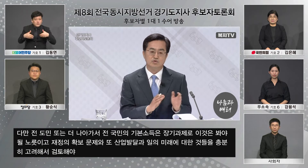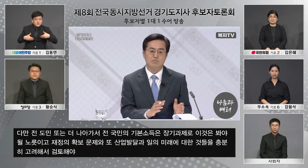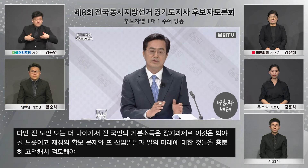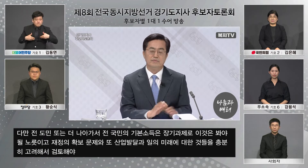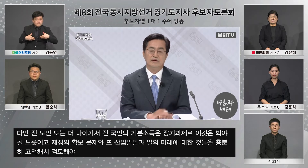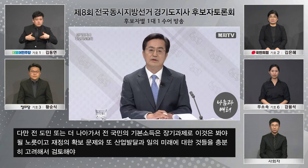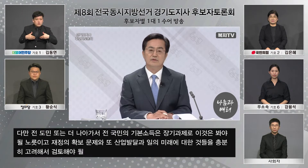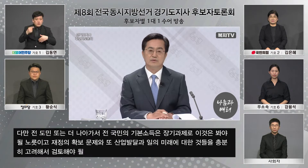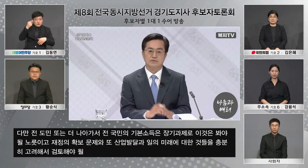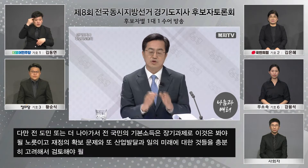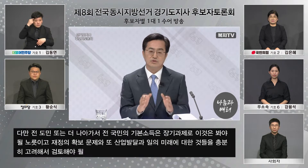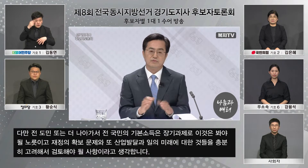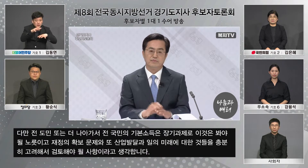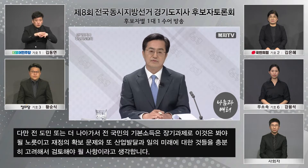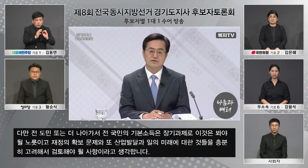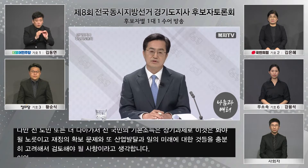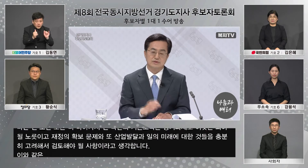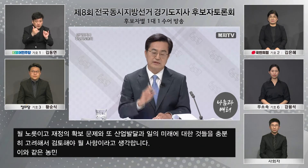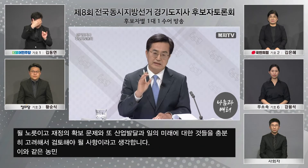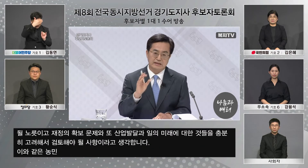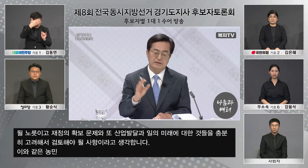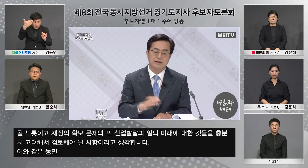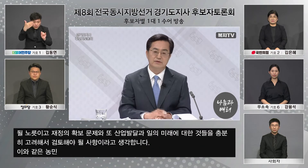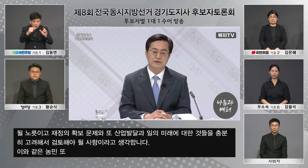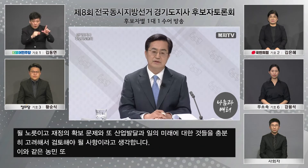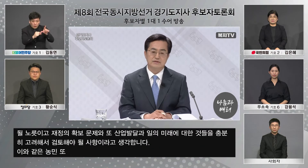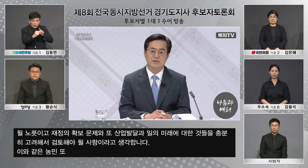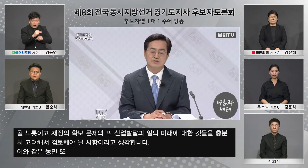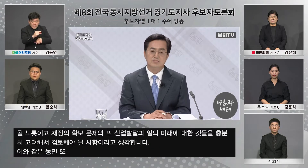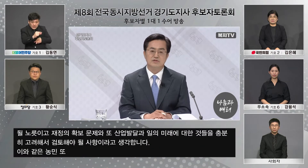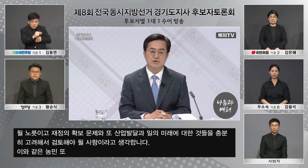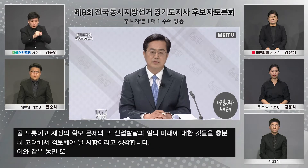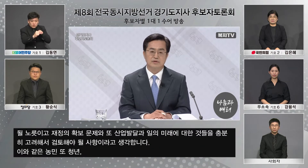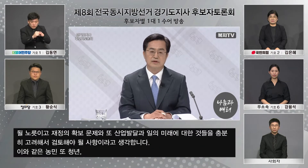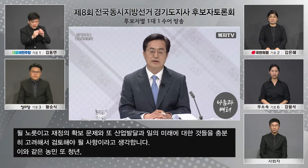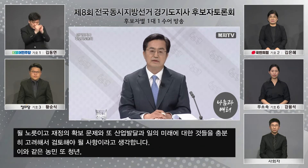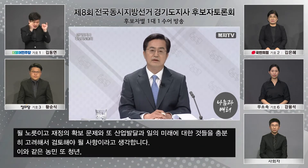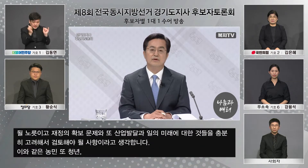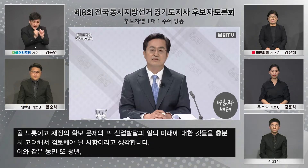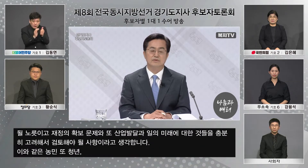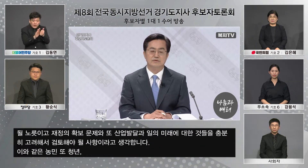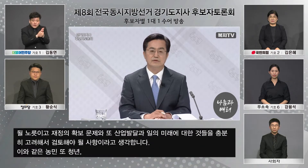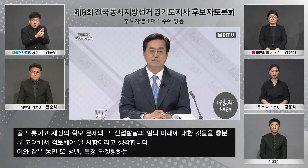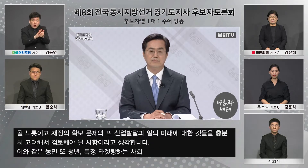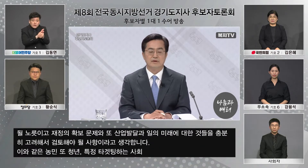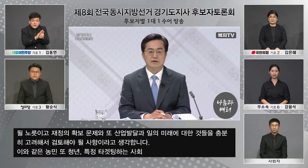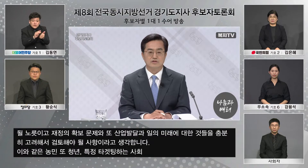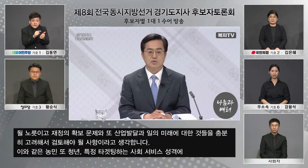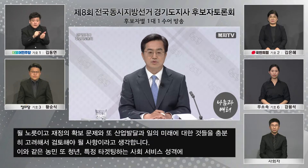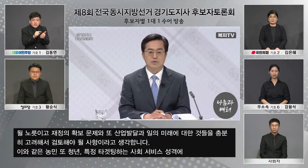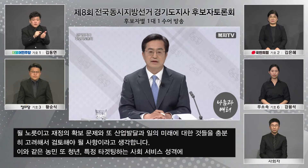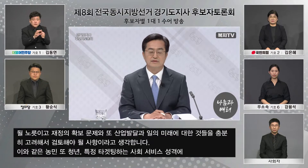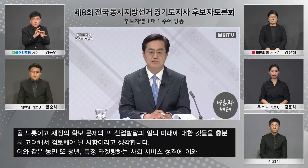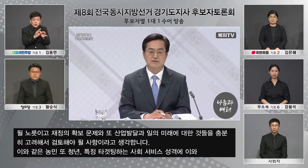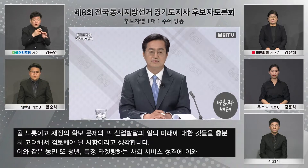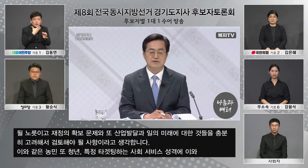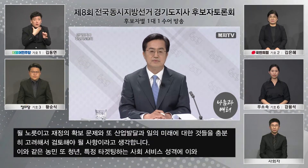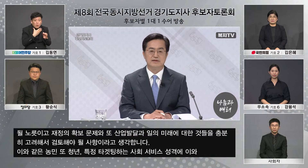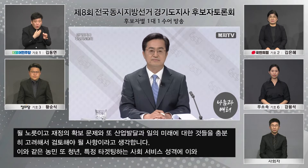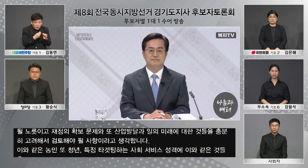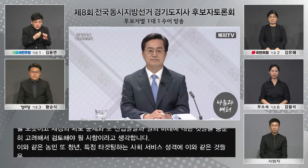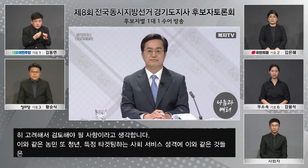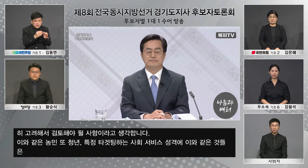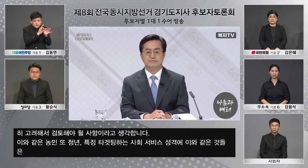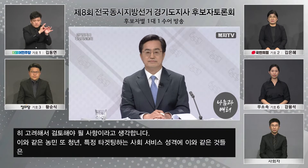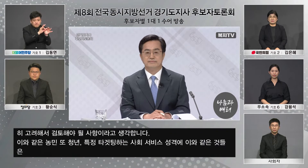이와 같은 농민 또 청년 특정 타겟팅하는 사회 서비스 성격의 이와 같은 것들은 지속적으로 하겠다는 말씀을